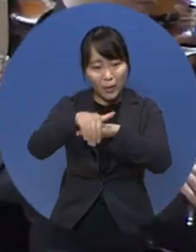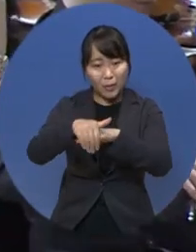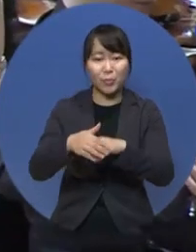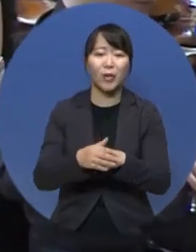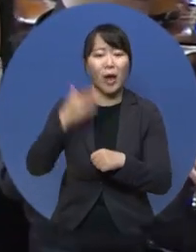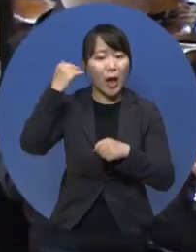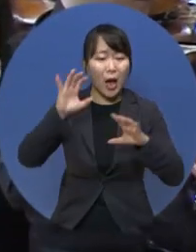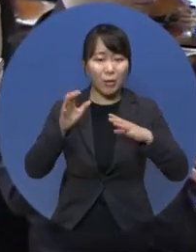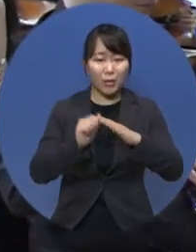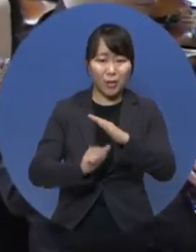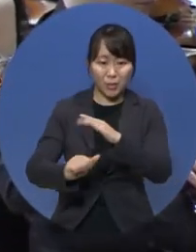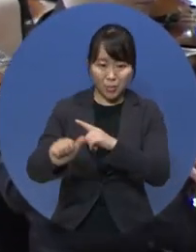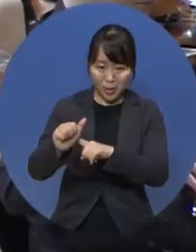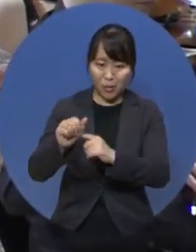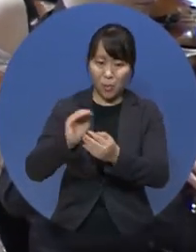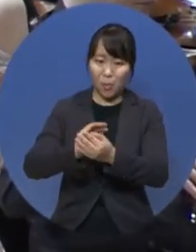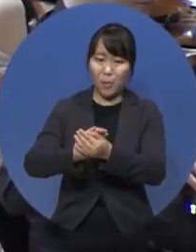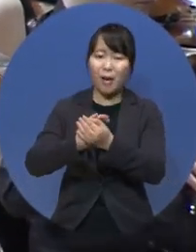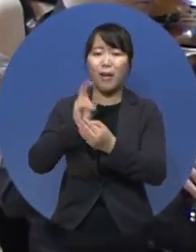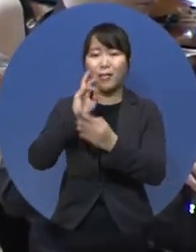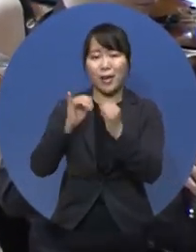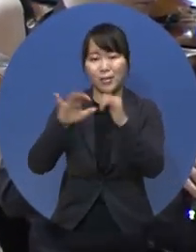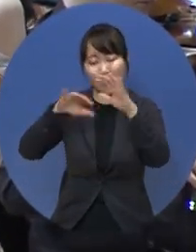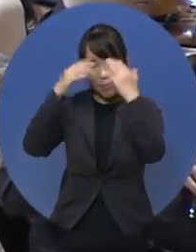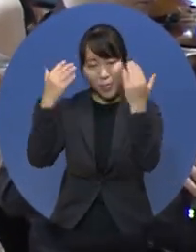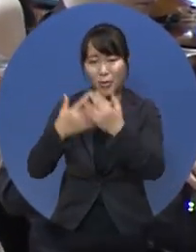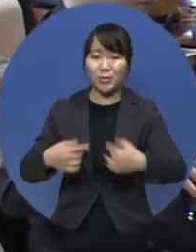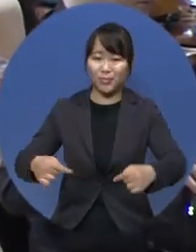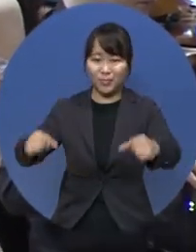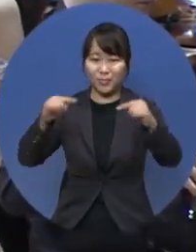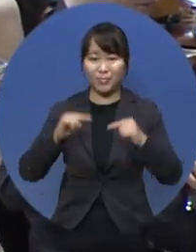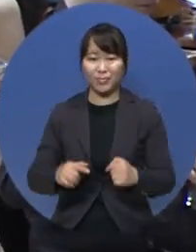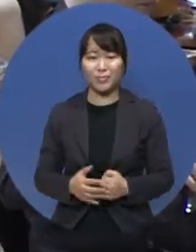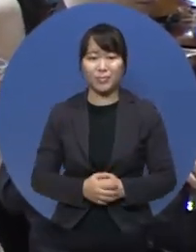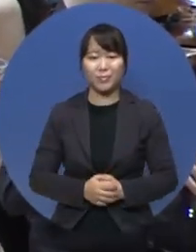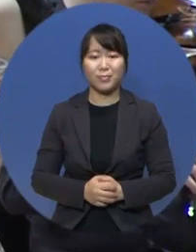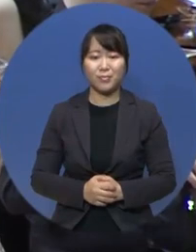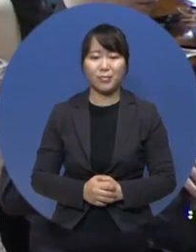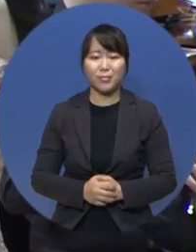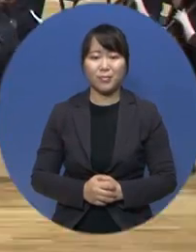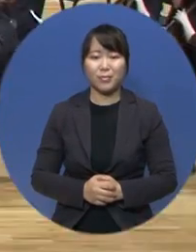한국을 대표하는 오페라 가수들이 총출동하여 씁니다